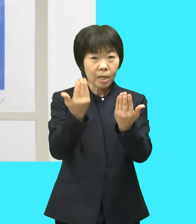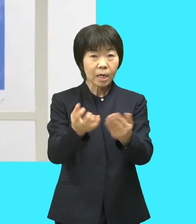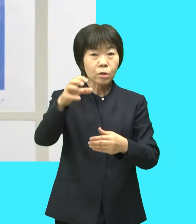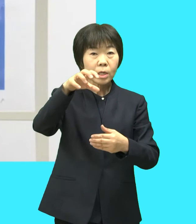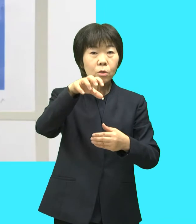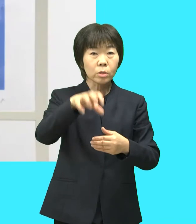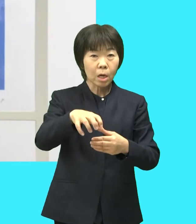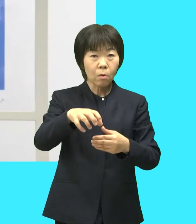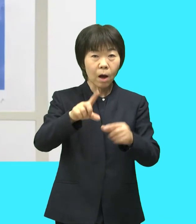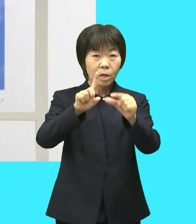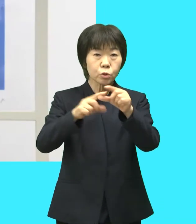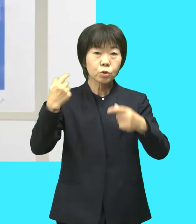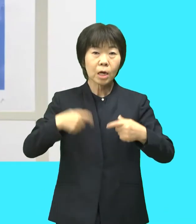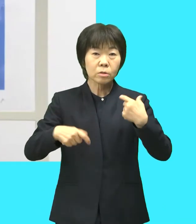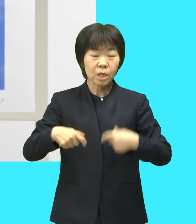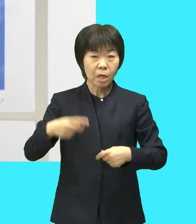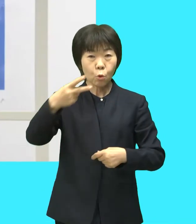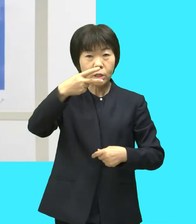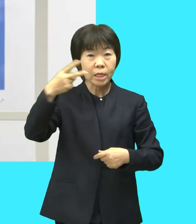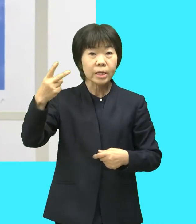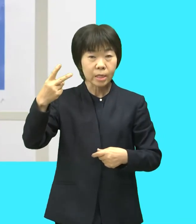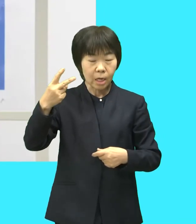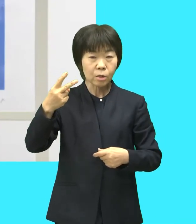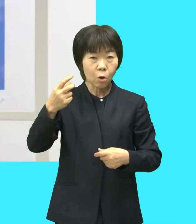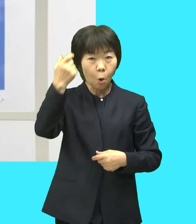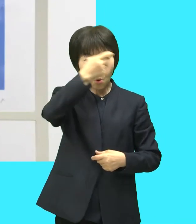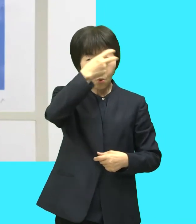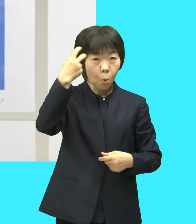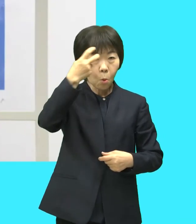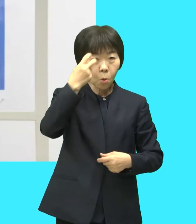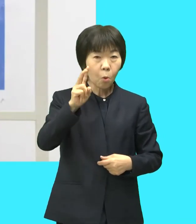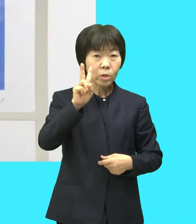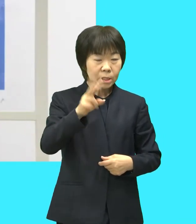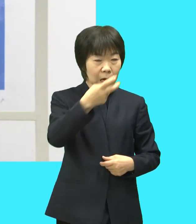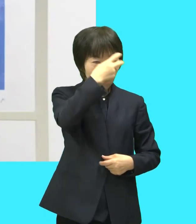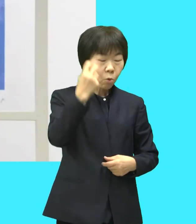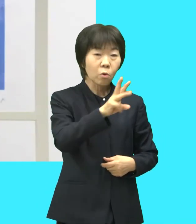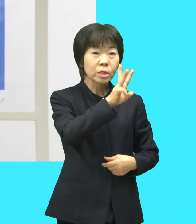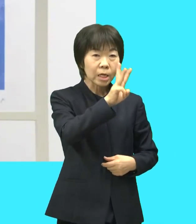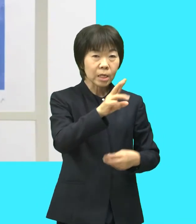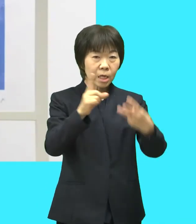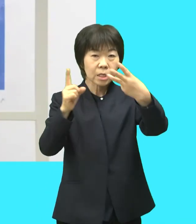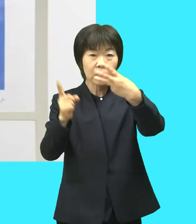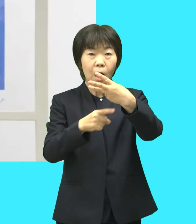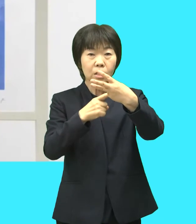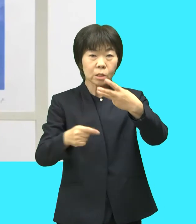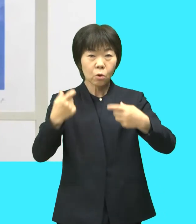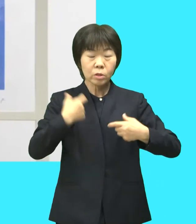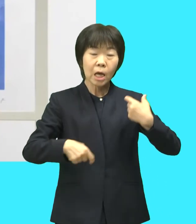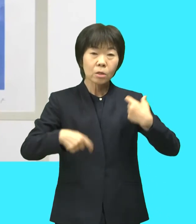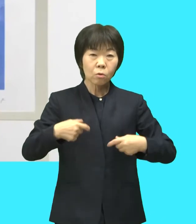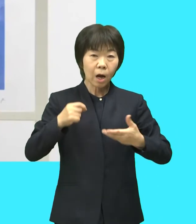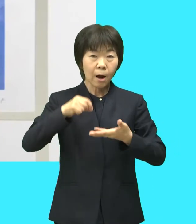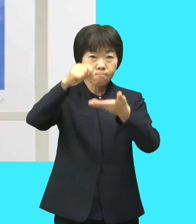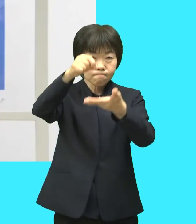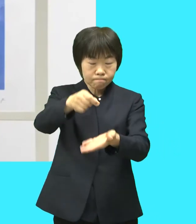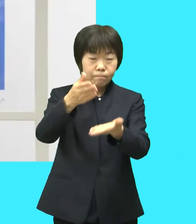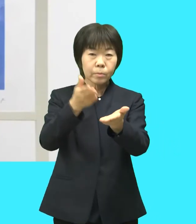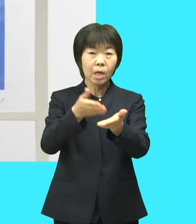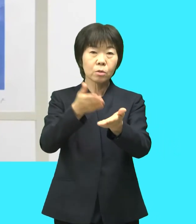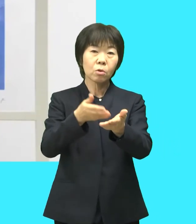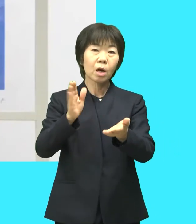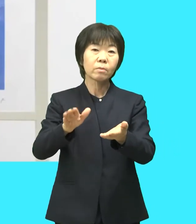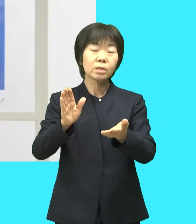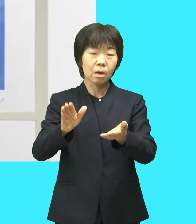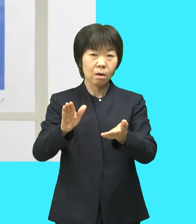ては中学生、中学2年生と高校2年生、高校3年生3人の生徒さんがプレゼンテーションしていただいたん